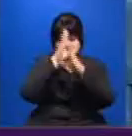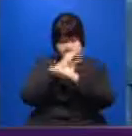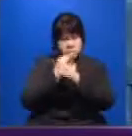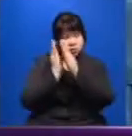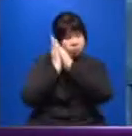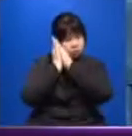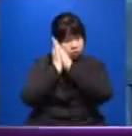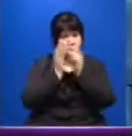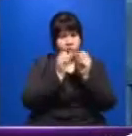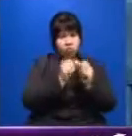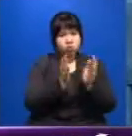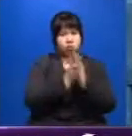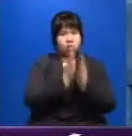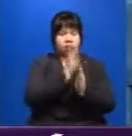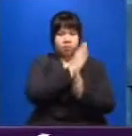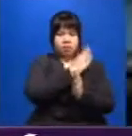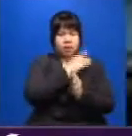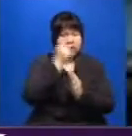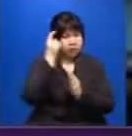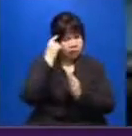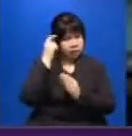พุทธอิสระเพื่อหาท่าทีเรียกร้องต่อไป